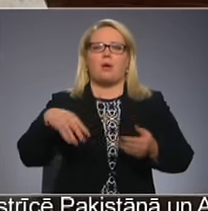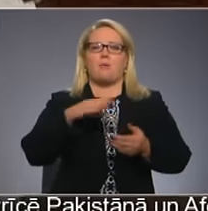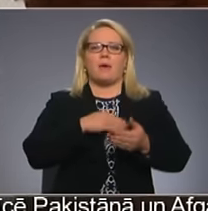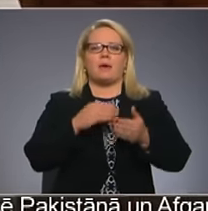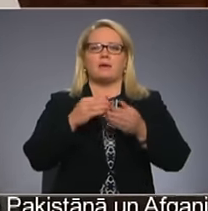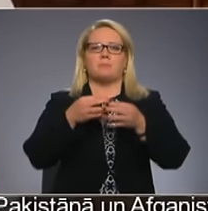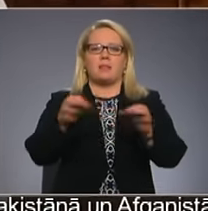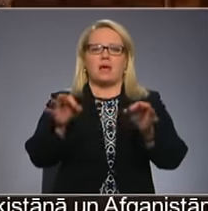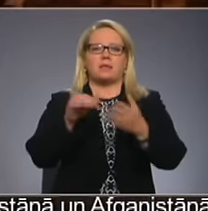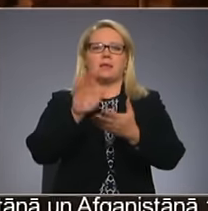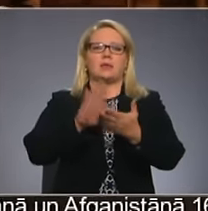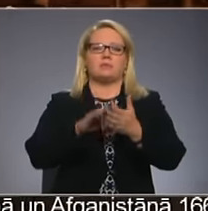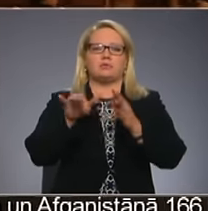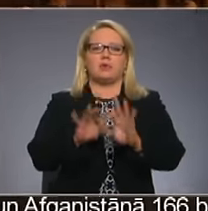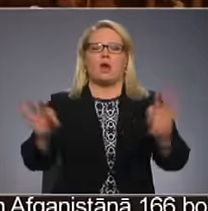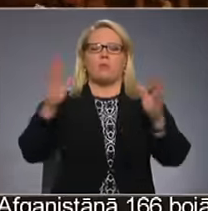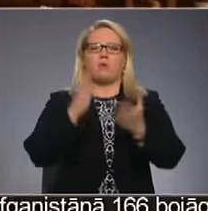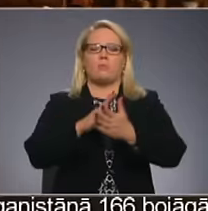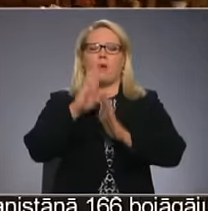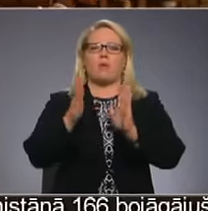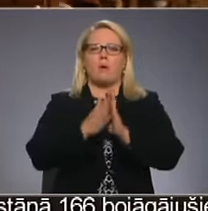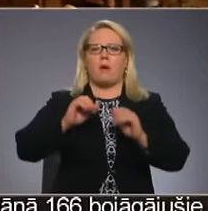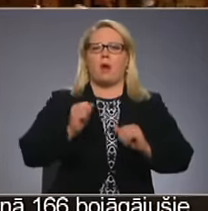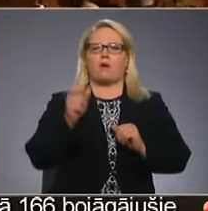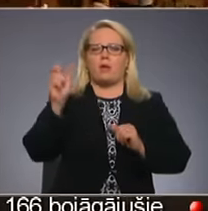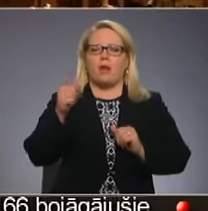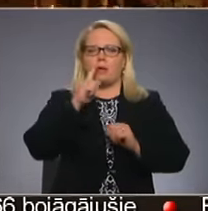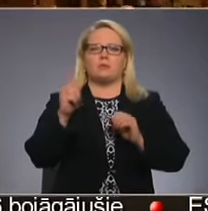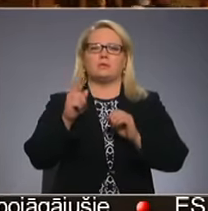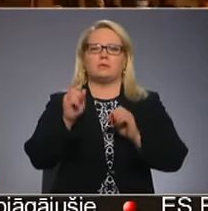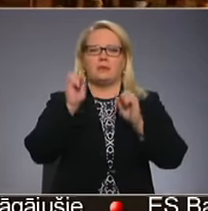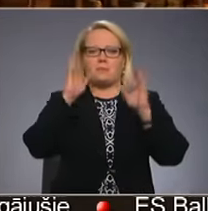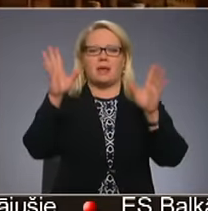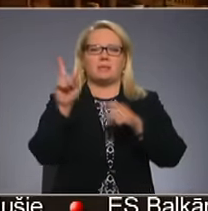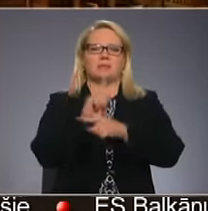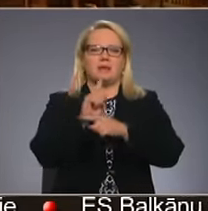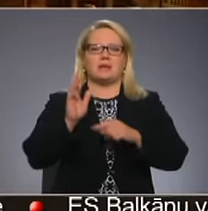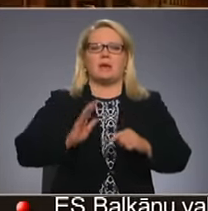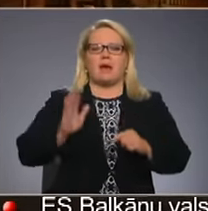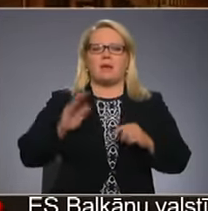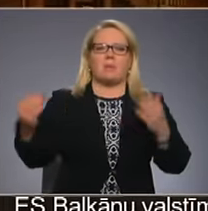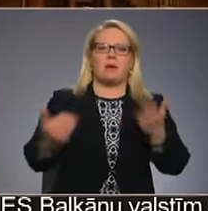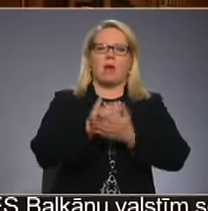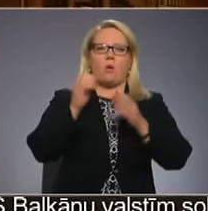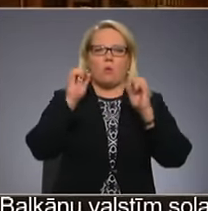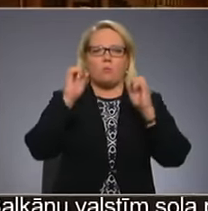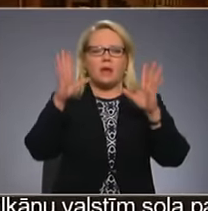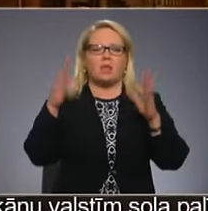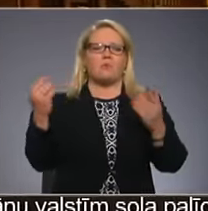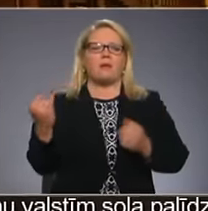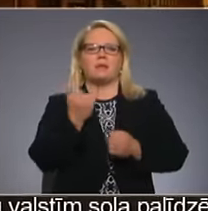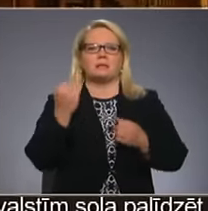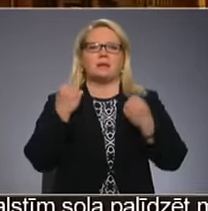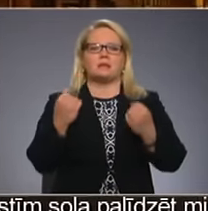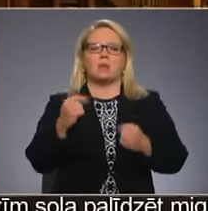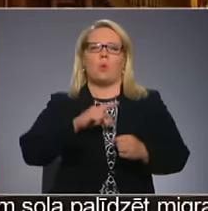jūs atzīmēt šo jauko notikumu kopā ar jūs kolēģi. Pēc brīnums vecītes. Iet pēc brīnums vecītes, gaidām daudz jaunu brīnumu, daudz interesantu saturu